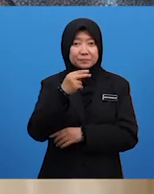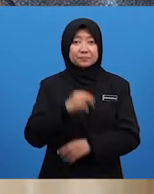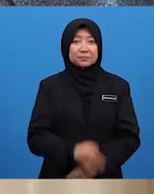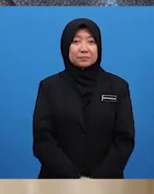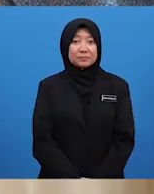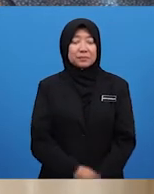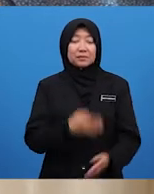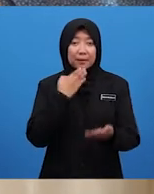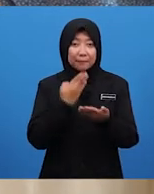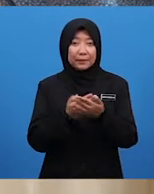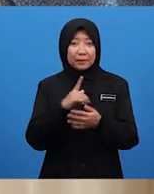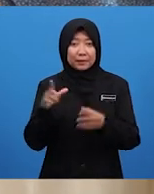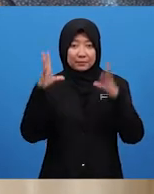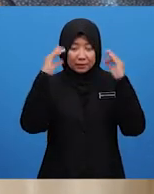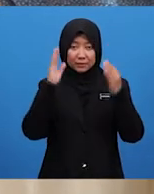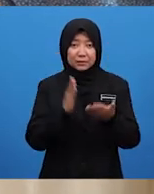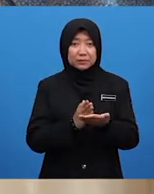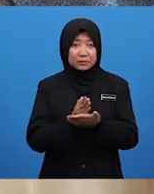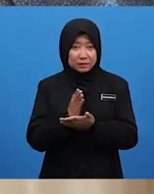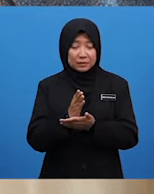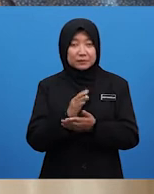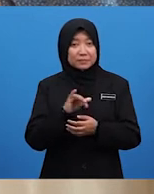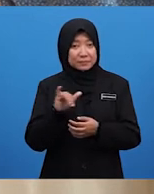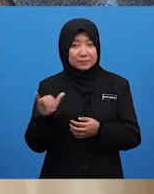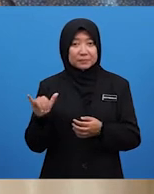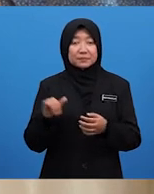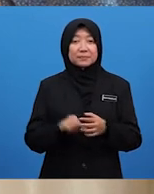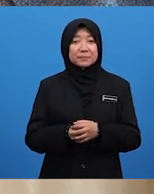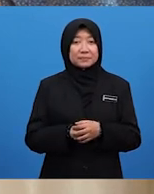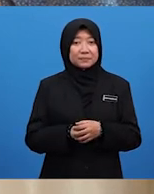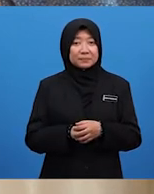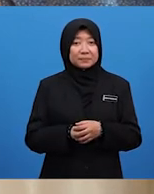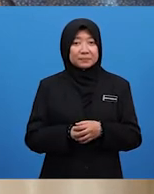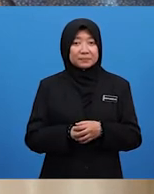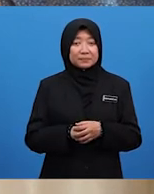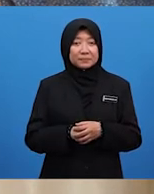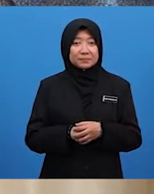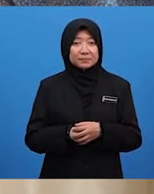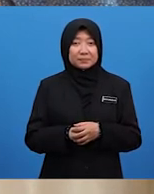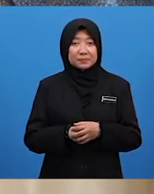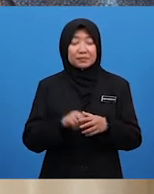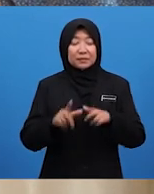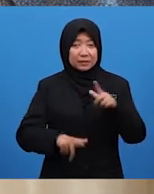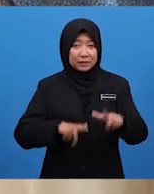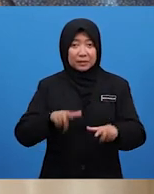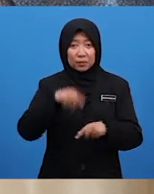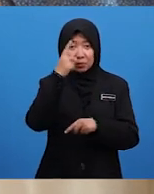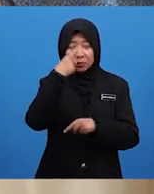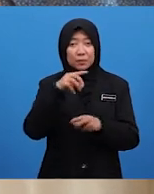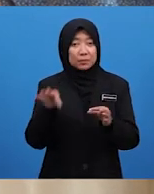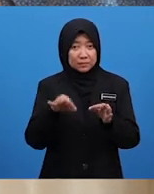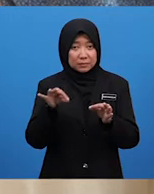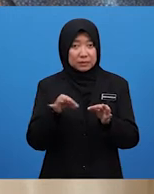Baiklah, cikgu teruskan dengan menjahit diamond stitch. Langkah-langkah untuk menjahit diamond